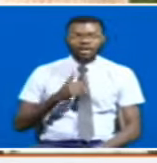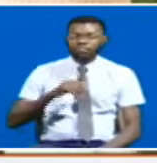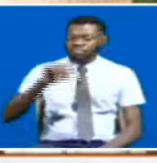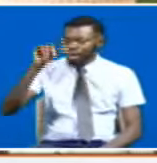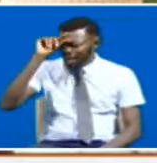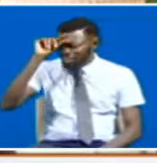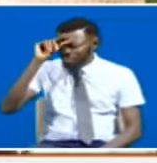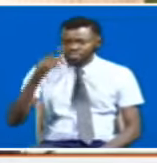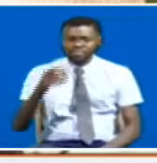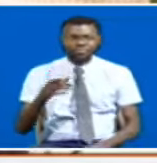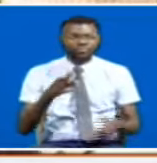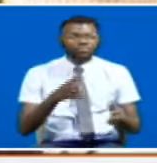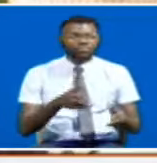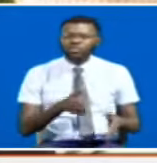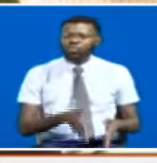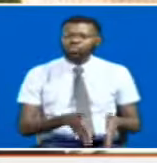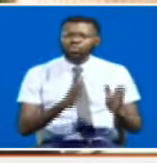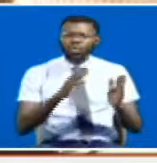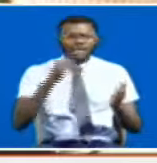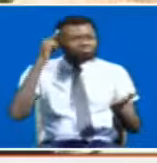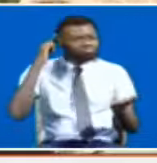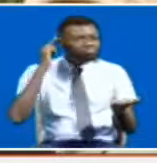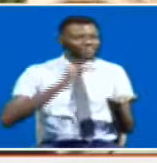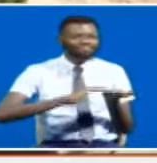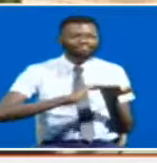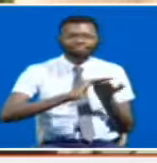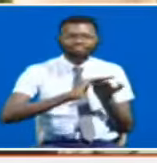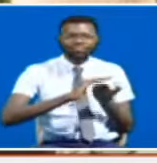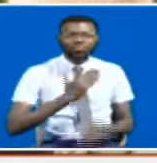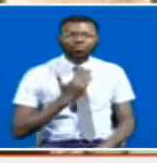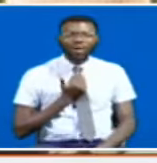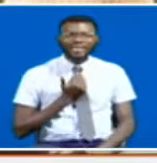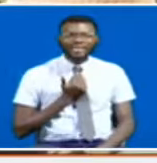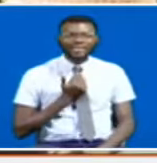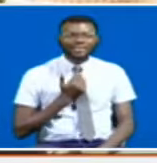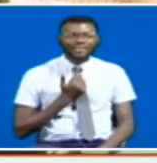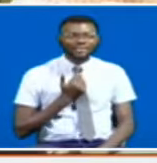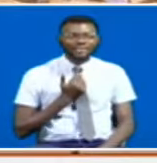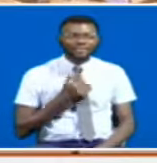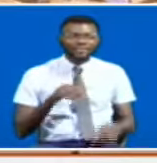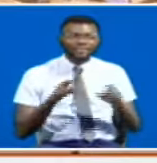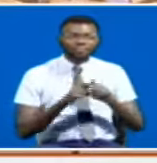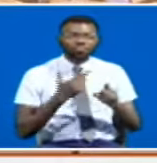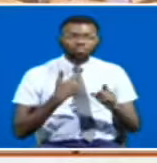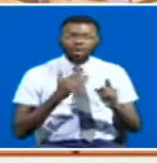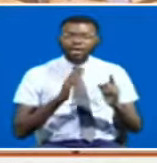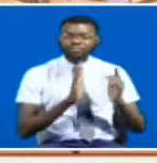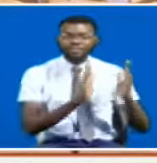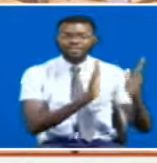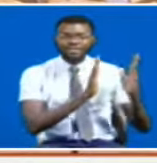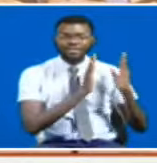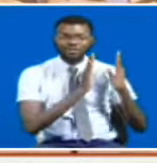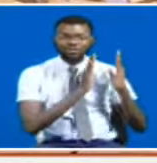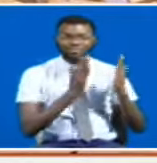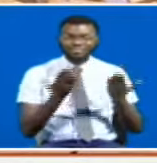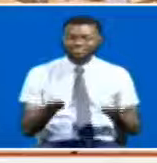iweze kutengeneza lami kwenye hii barabara yetu ili iweze kuwa busy na kwamba security itakuwa salama.